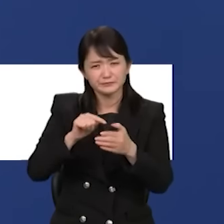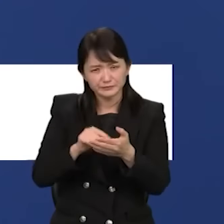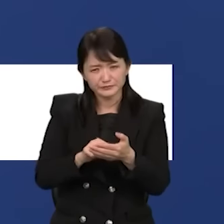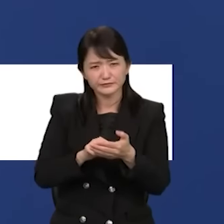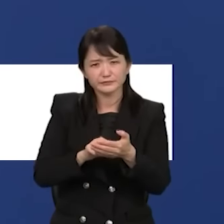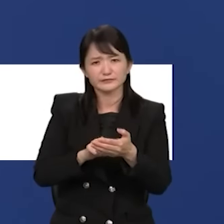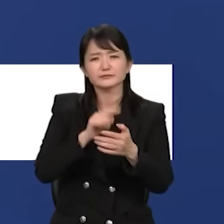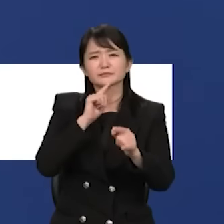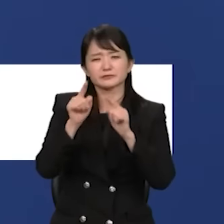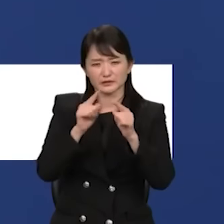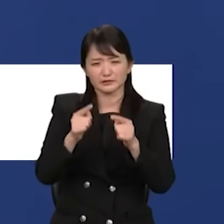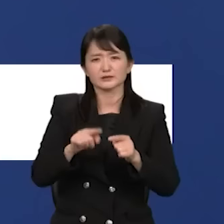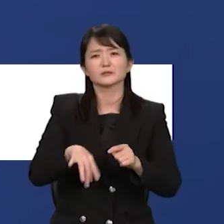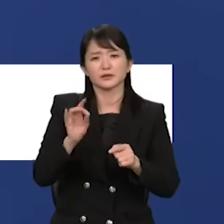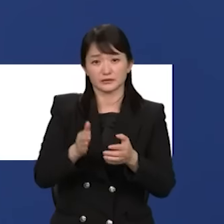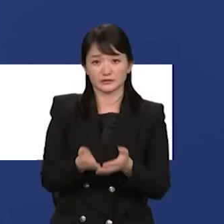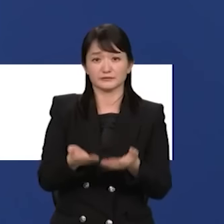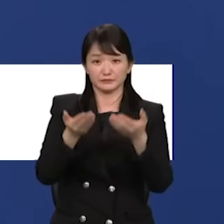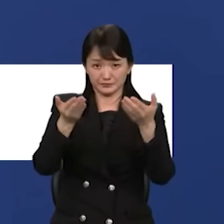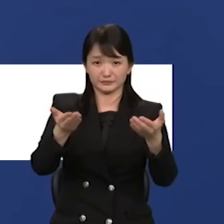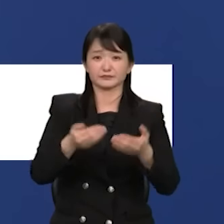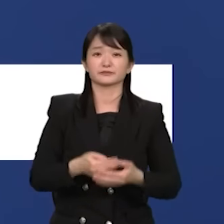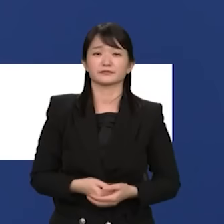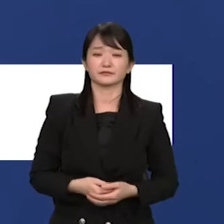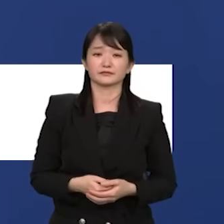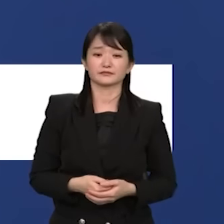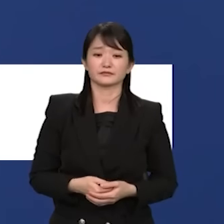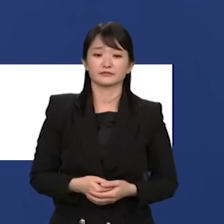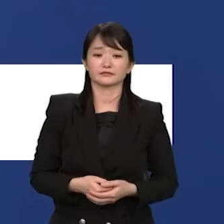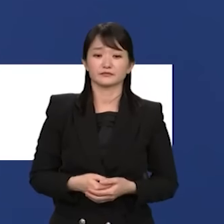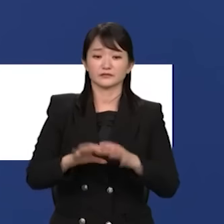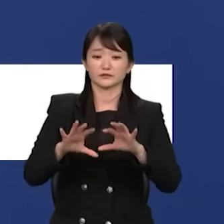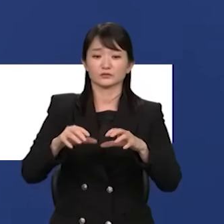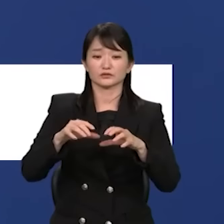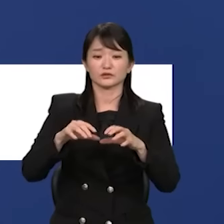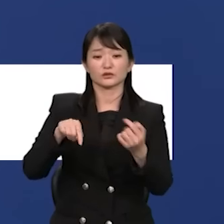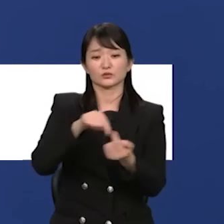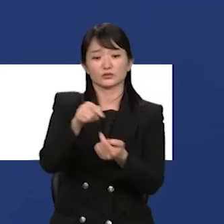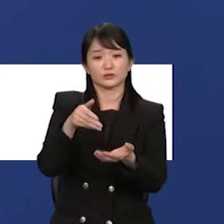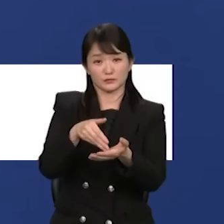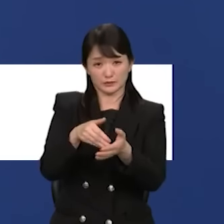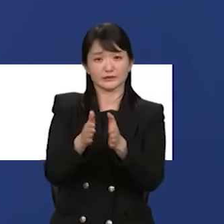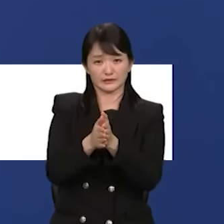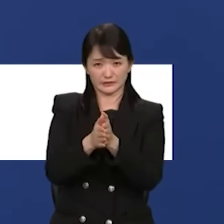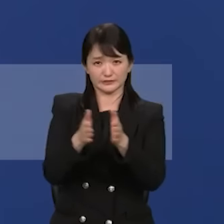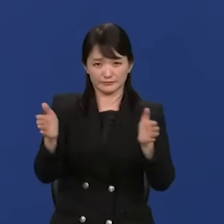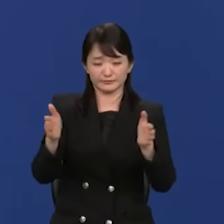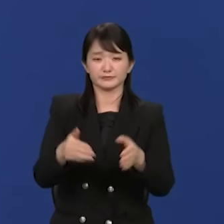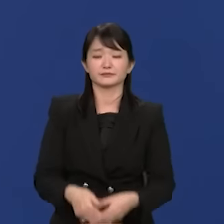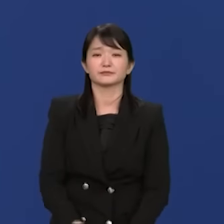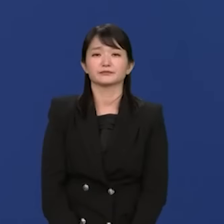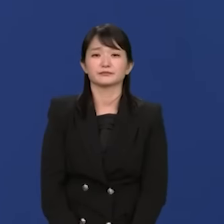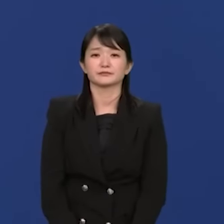사과의 말씀부터 드리고 그리고 이 국정 브리핑을 진행하겠습니다.